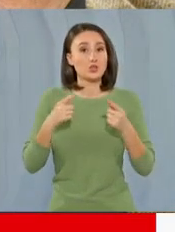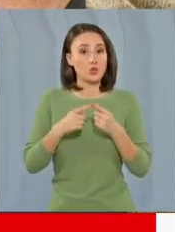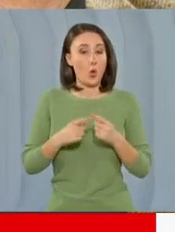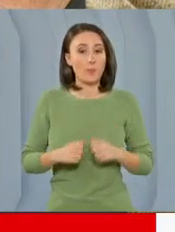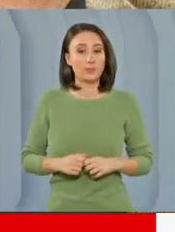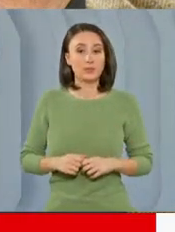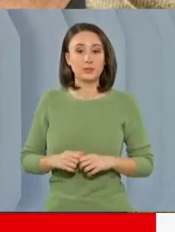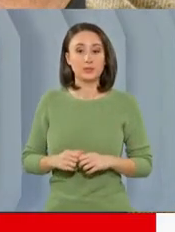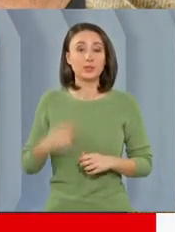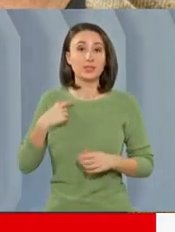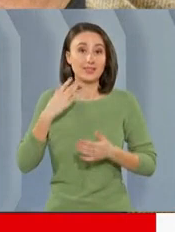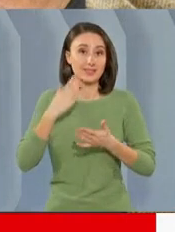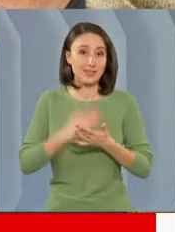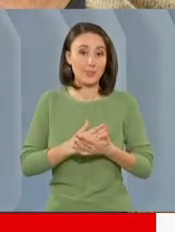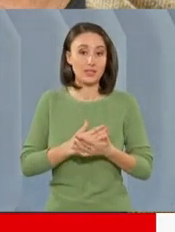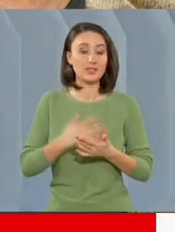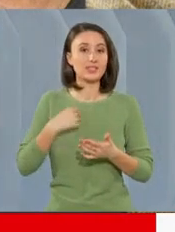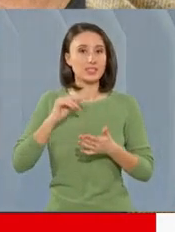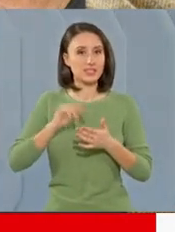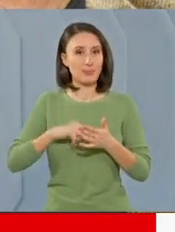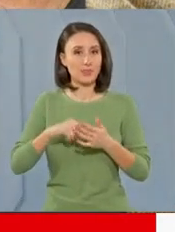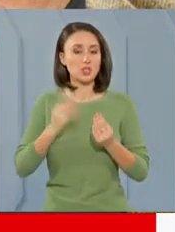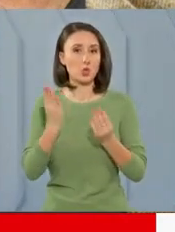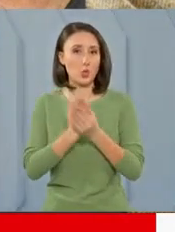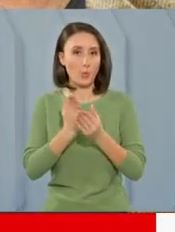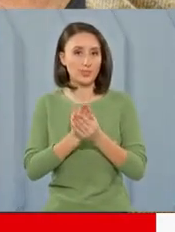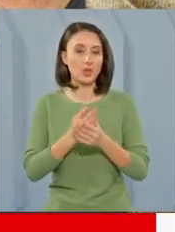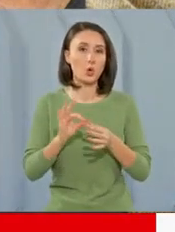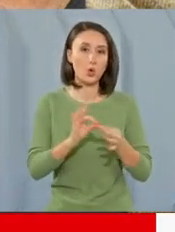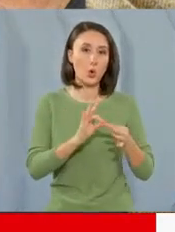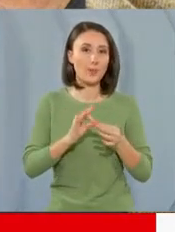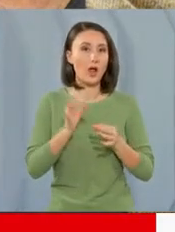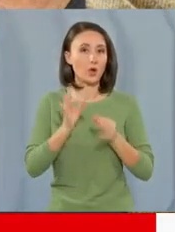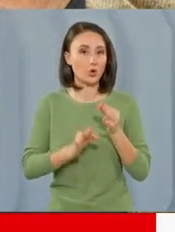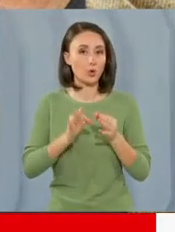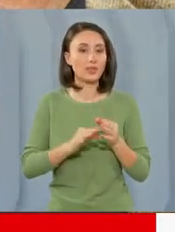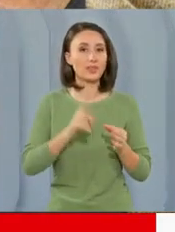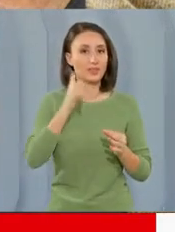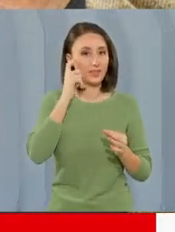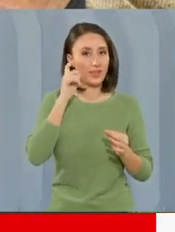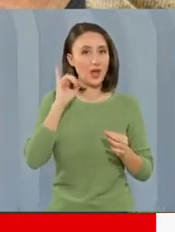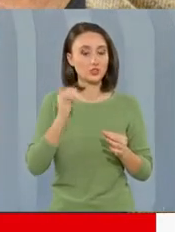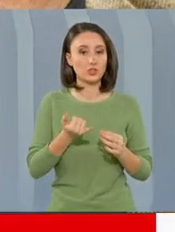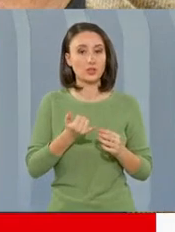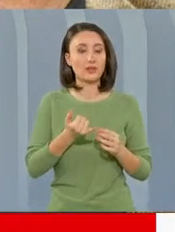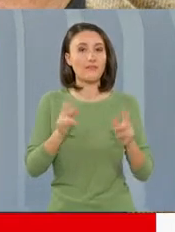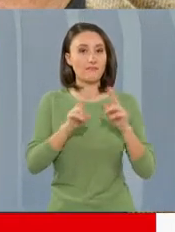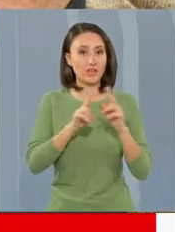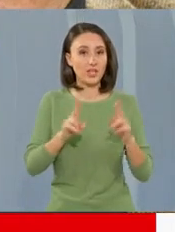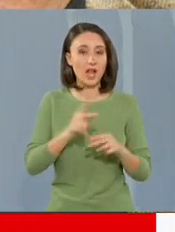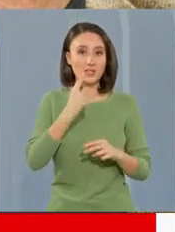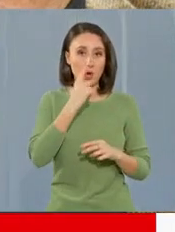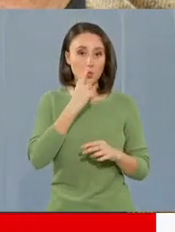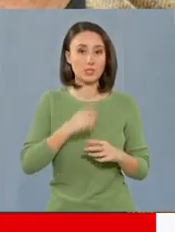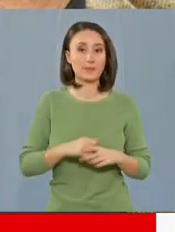să stabilească, să semneze niște documente de cooperare economică între China și Federația